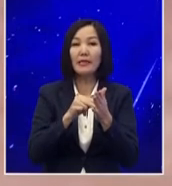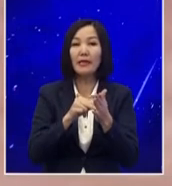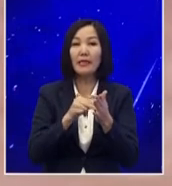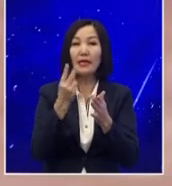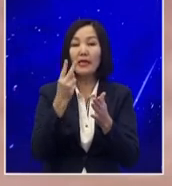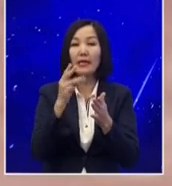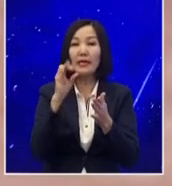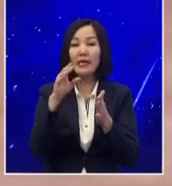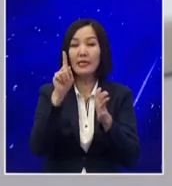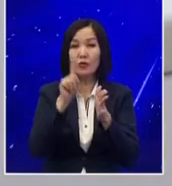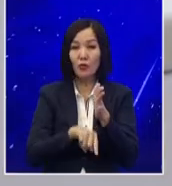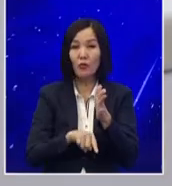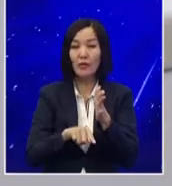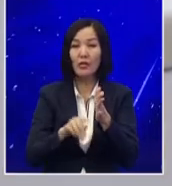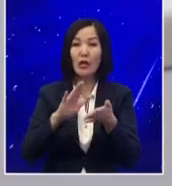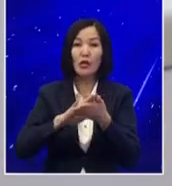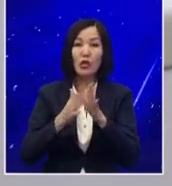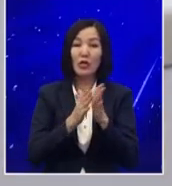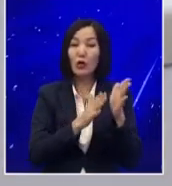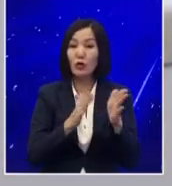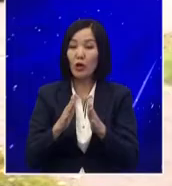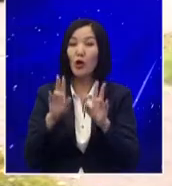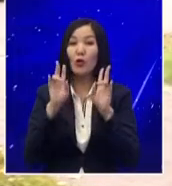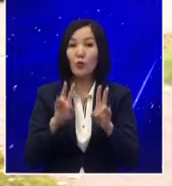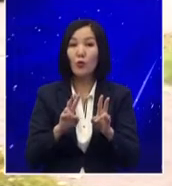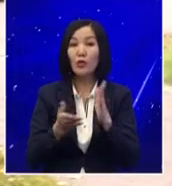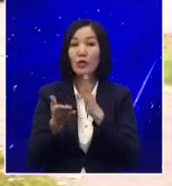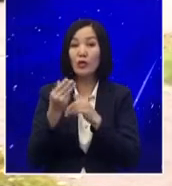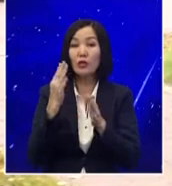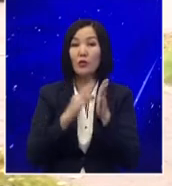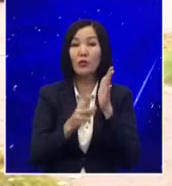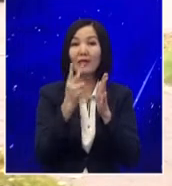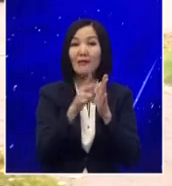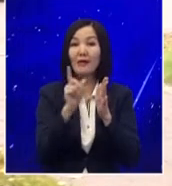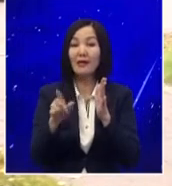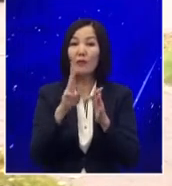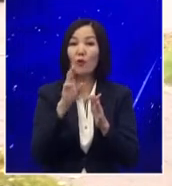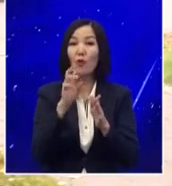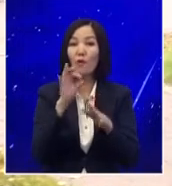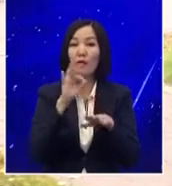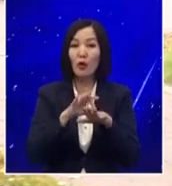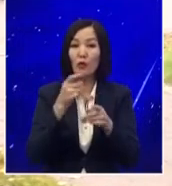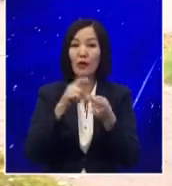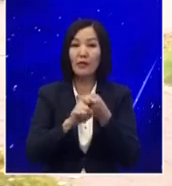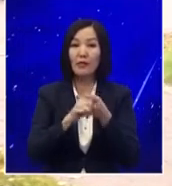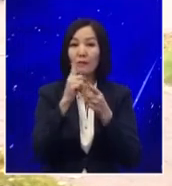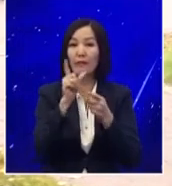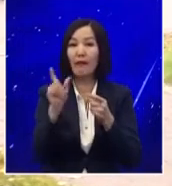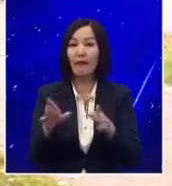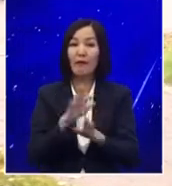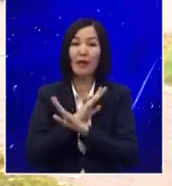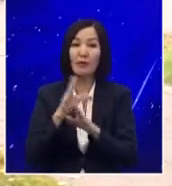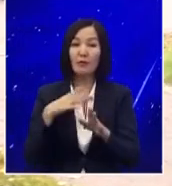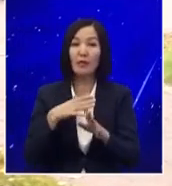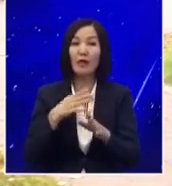2 есеге азайған. Жағдай тұрақталып келеді десе де, күні кеше 92 адамнан COVID анықталып, бір адам қайтыс болған.